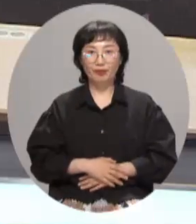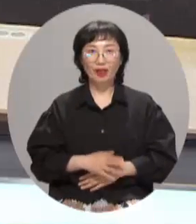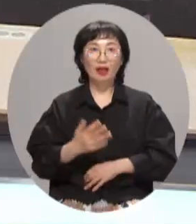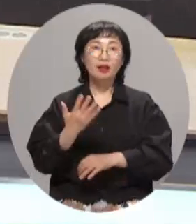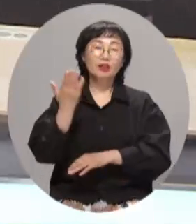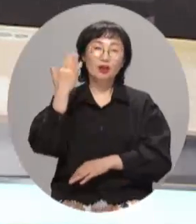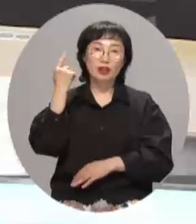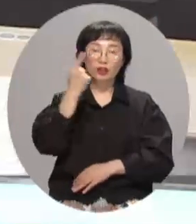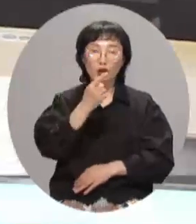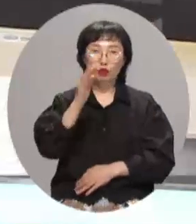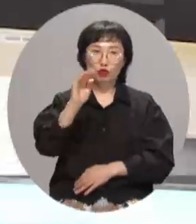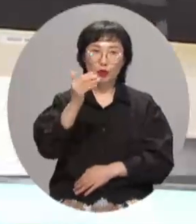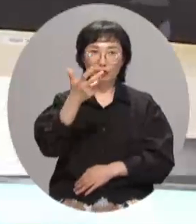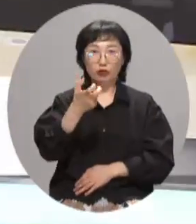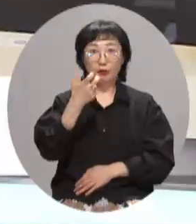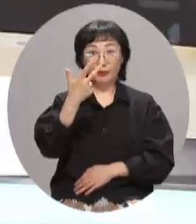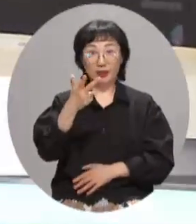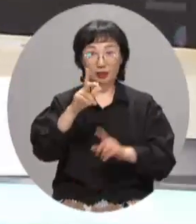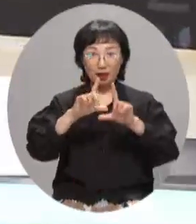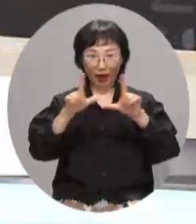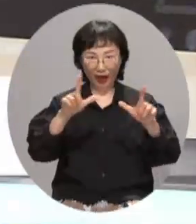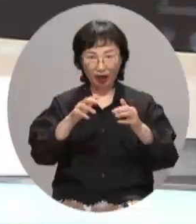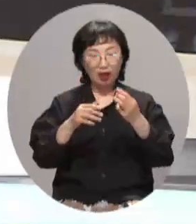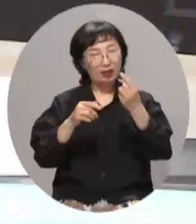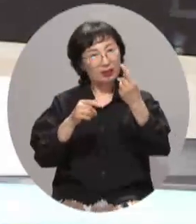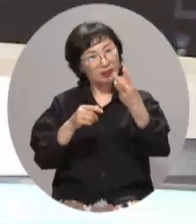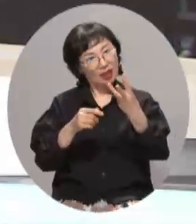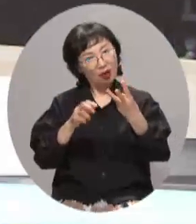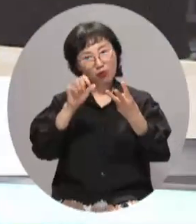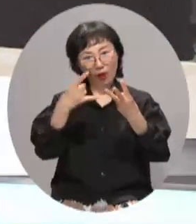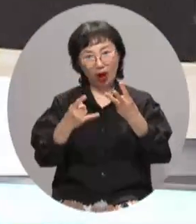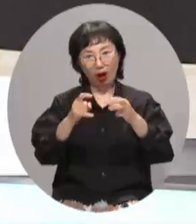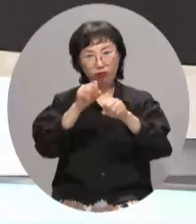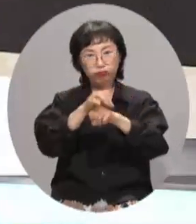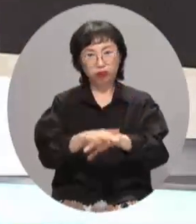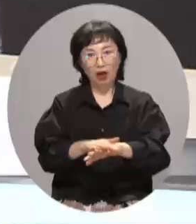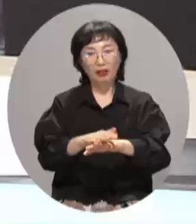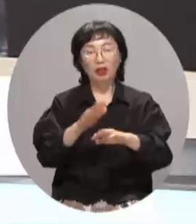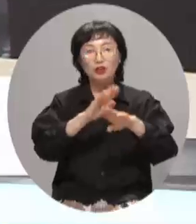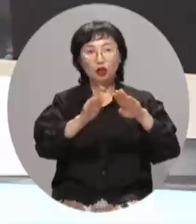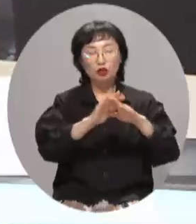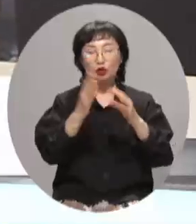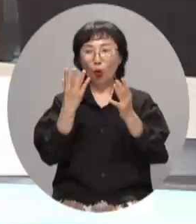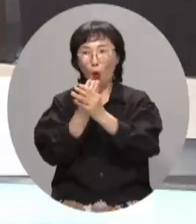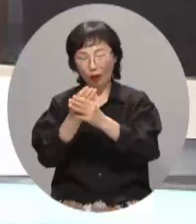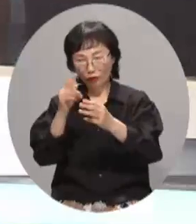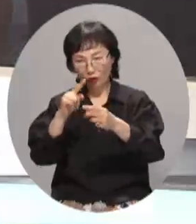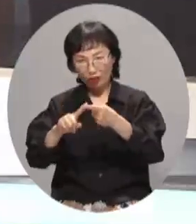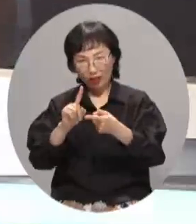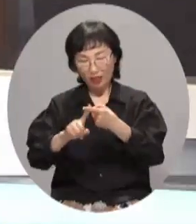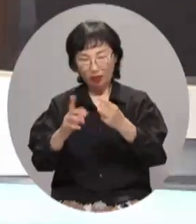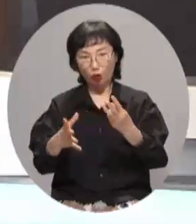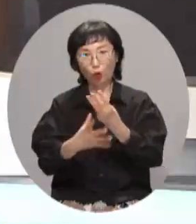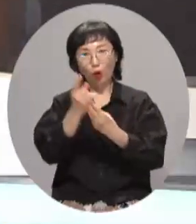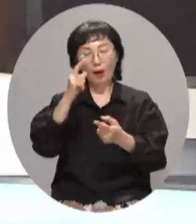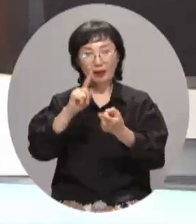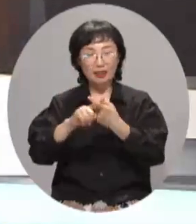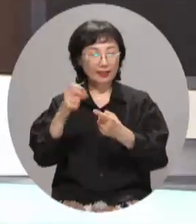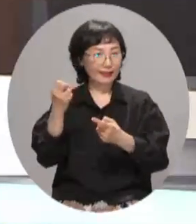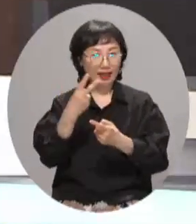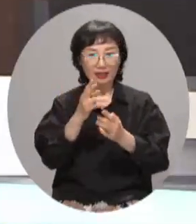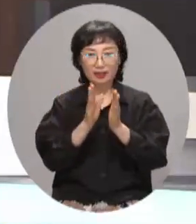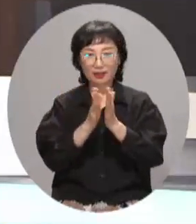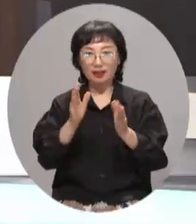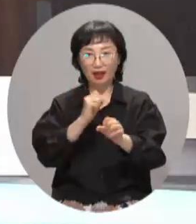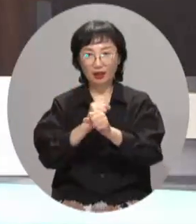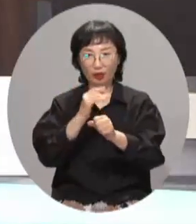지난 1997년부터 세 차례나 무산된 전주완주통합에 다시 시동이 걸렸습니다. 완주군민의